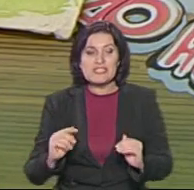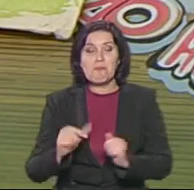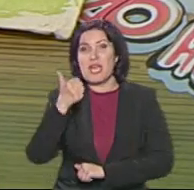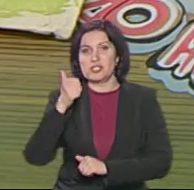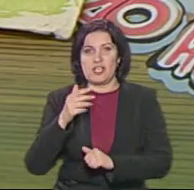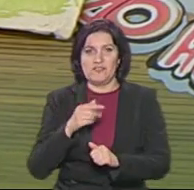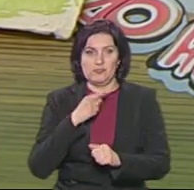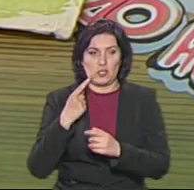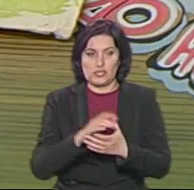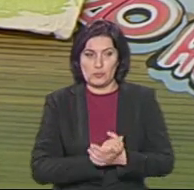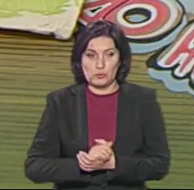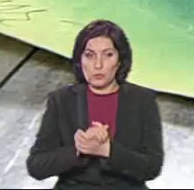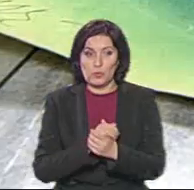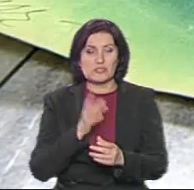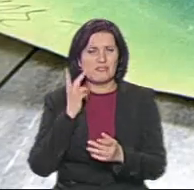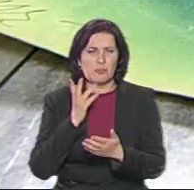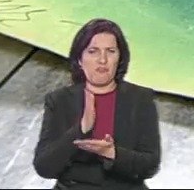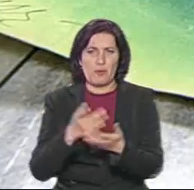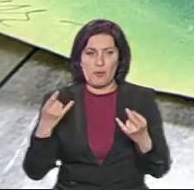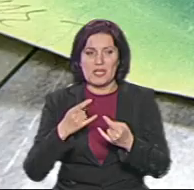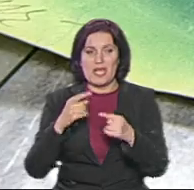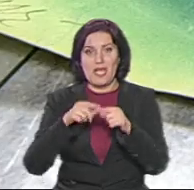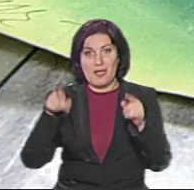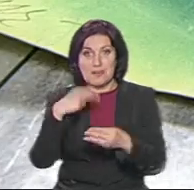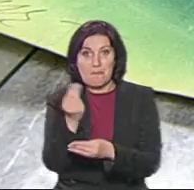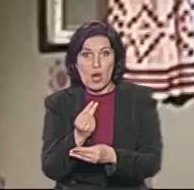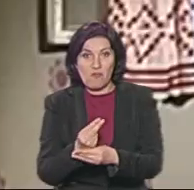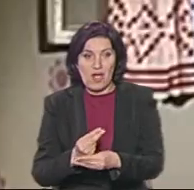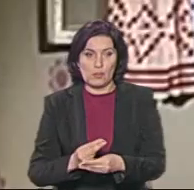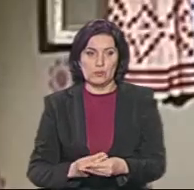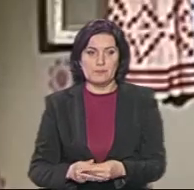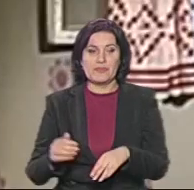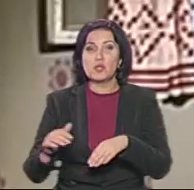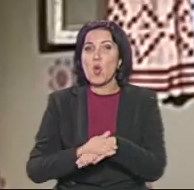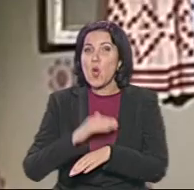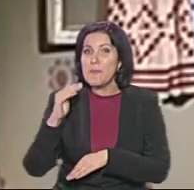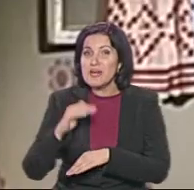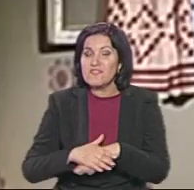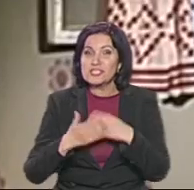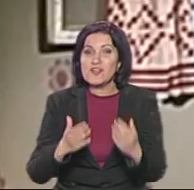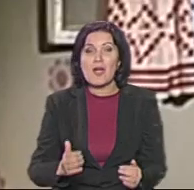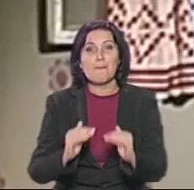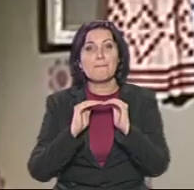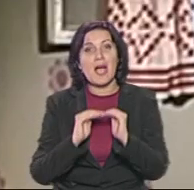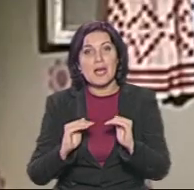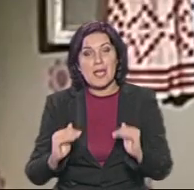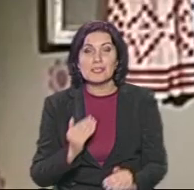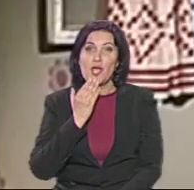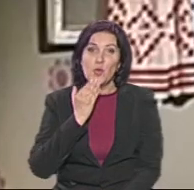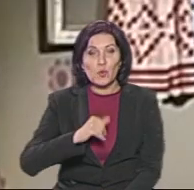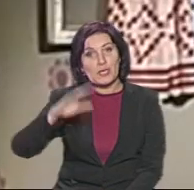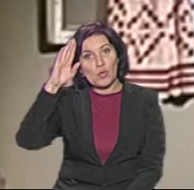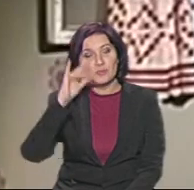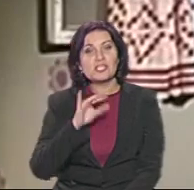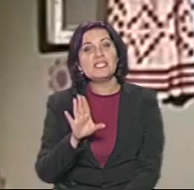Союзі. Вона завжди виходила в прямому ефірі. Заставки для неї малювали художника. Добрий вечір вам, малятка, любі